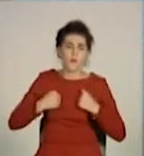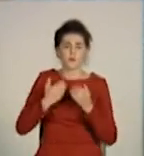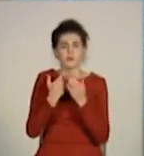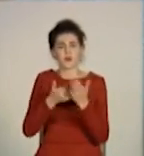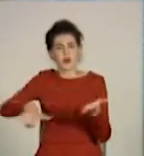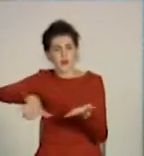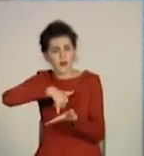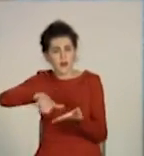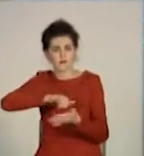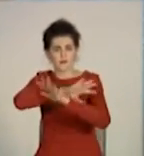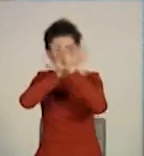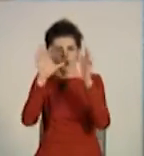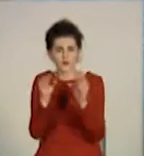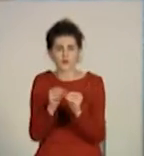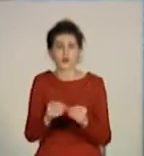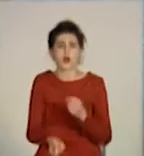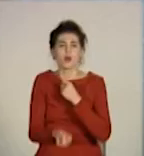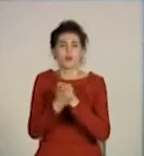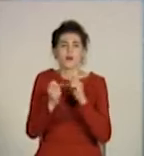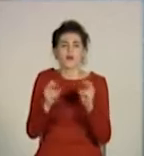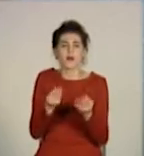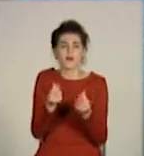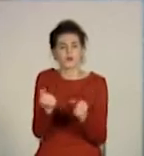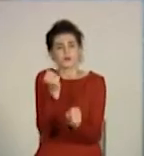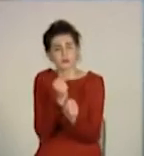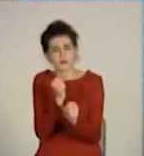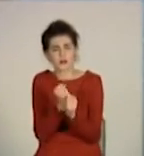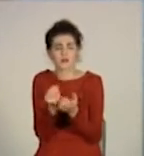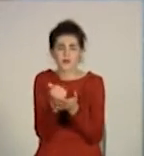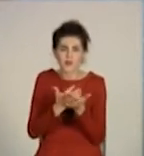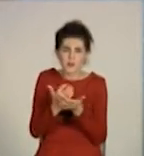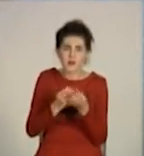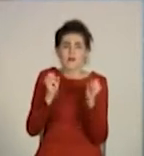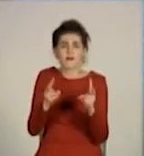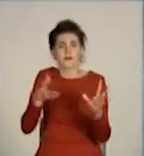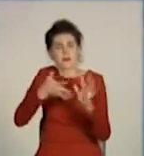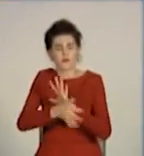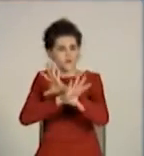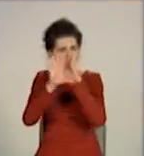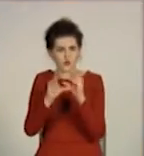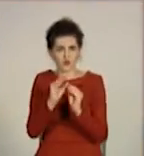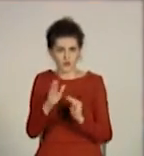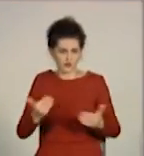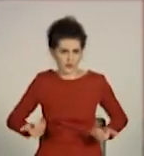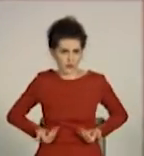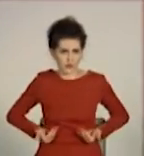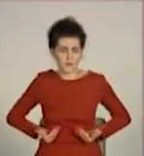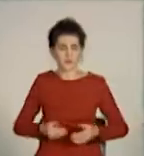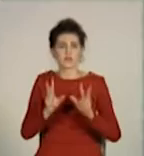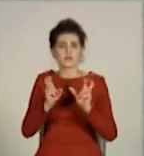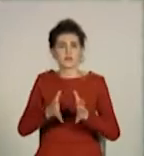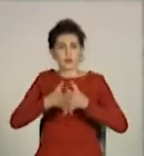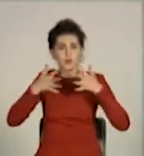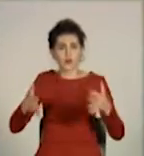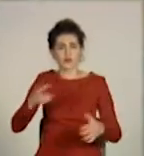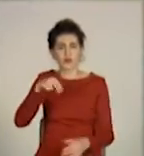щоб їм показали, куди беруться, взагалі, як заробляються гроші, як вони тратяться, і щоб у них були друзі. А ще в родини велике подвір'я. На